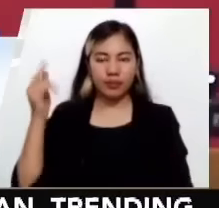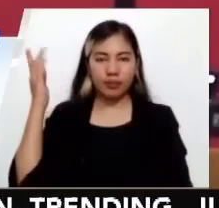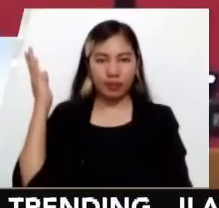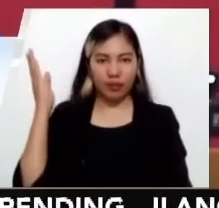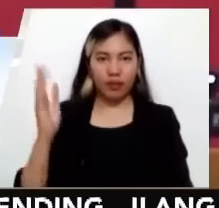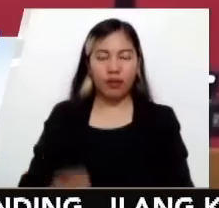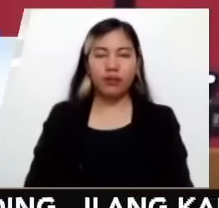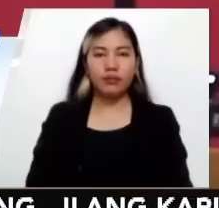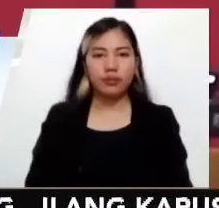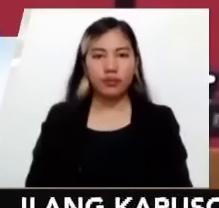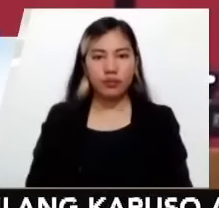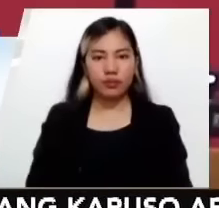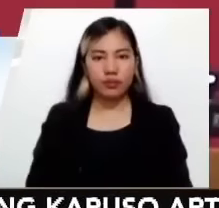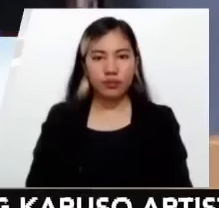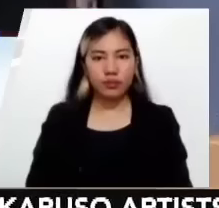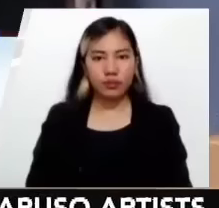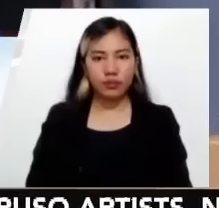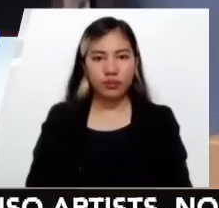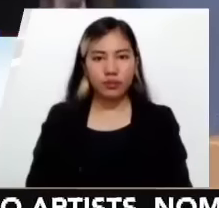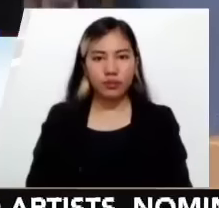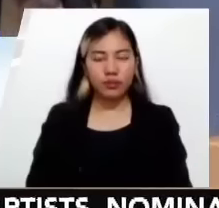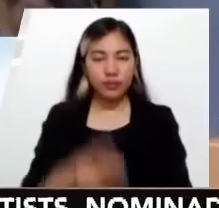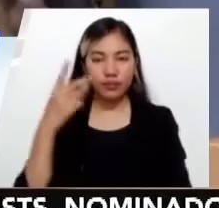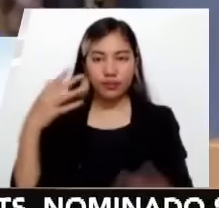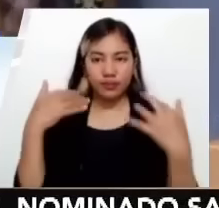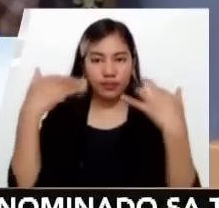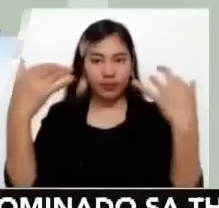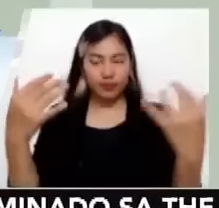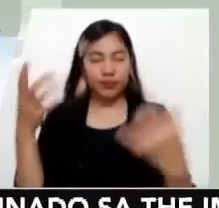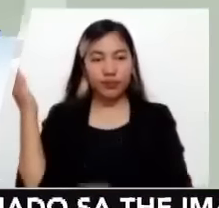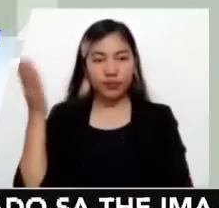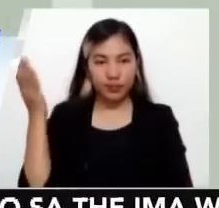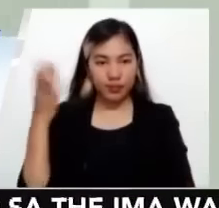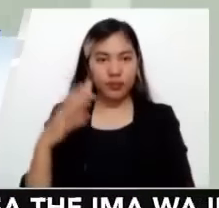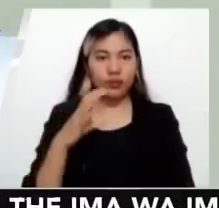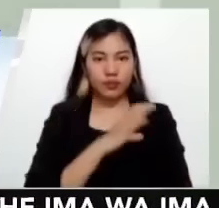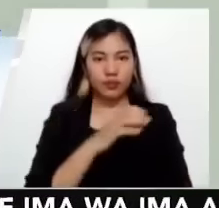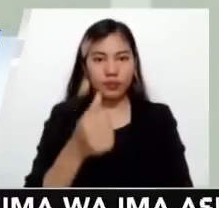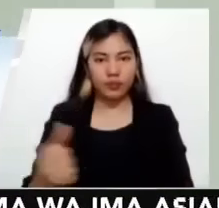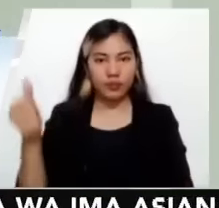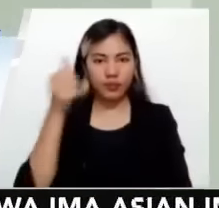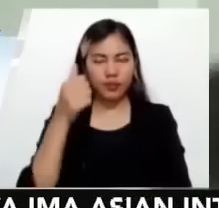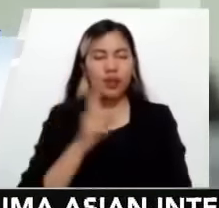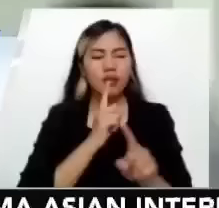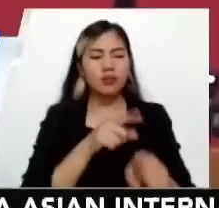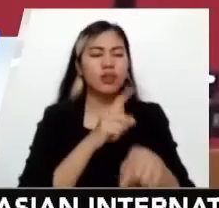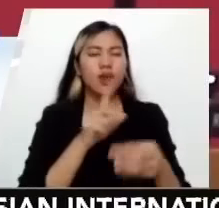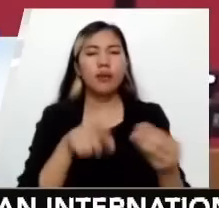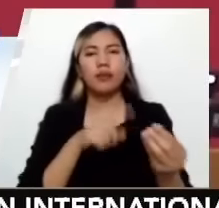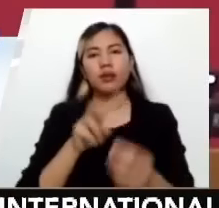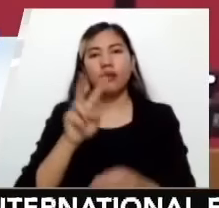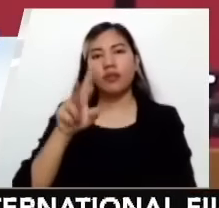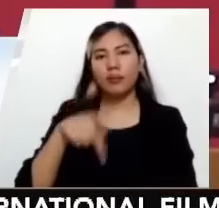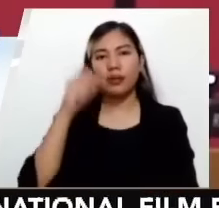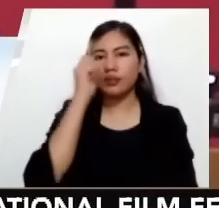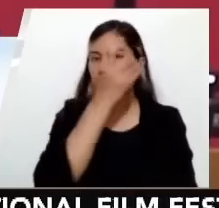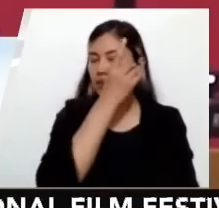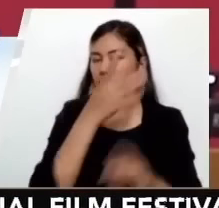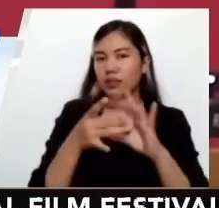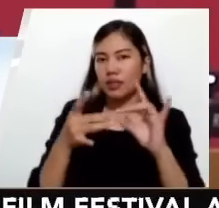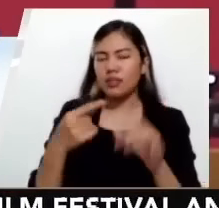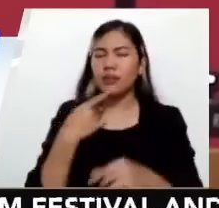polido sa plenaryo ng camara sinagot ni speaker mes ang mga banat ni Vice President Sarah Duterte nakakaalarma